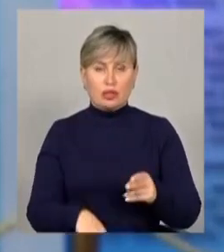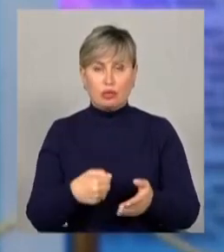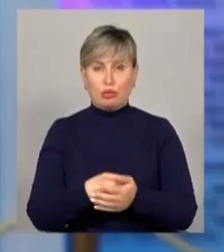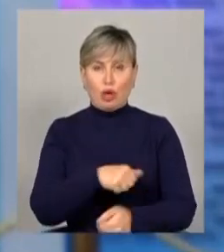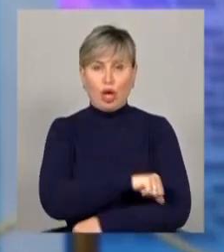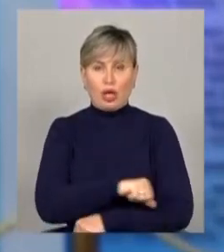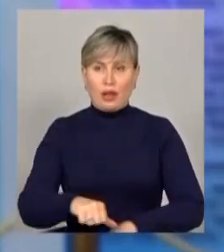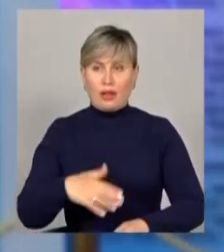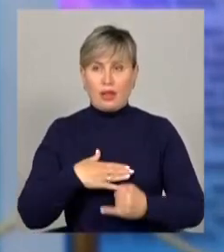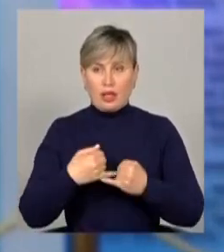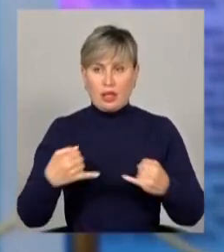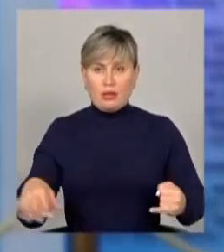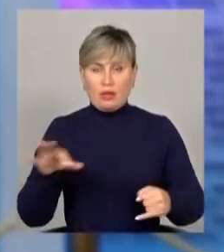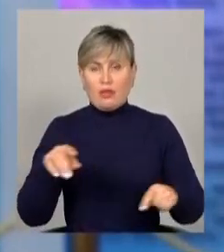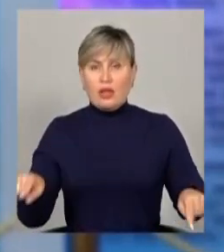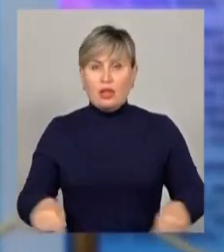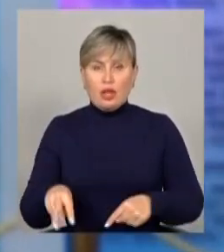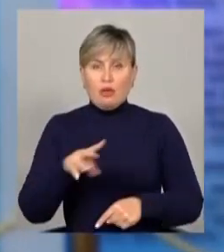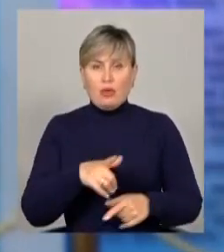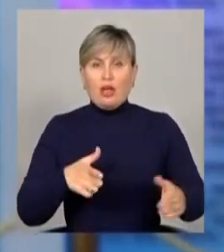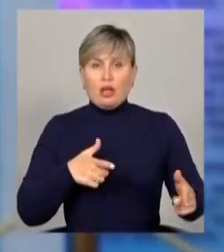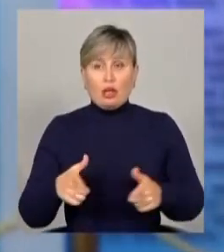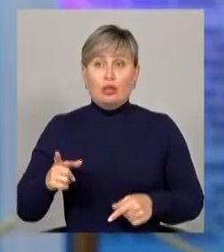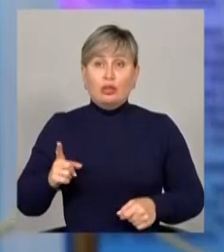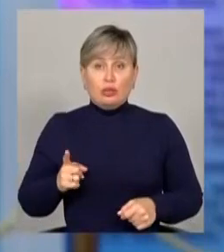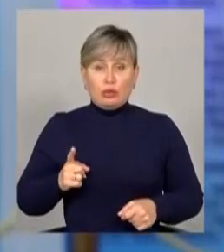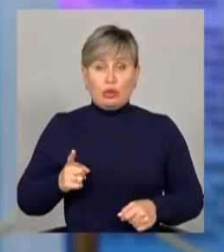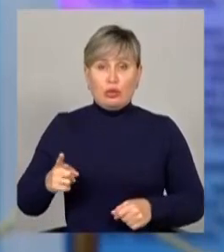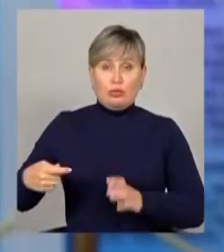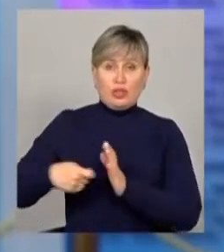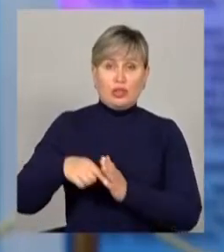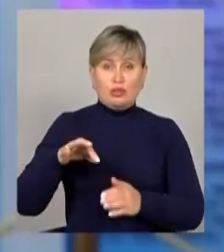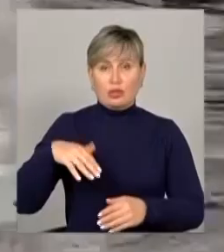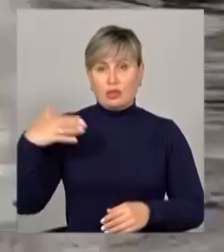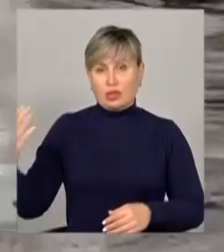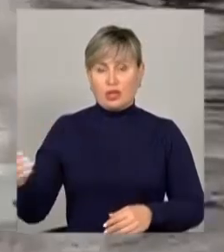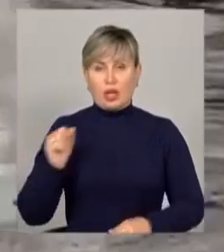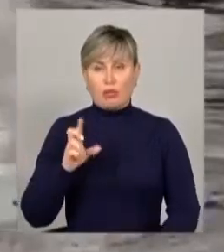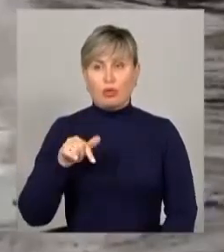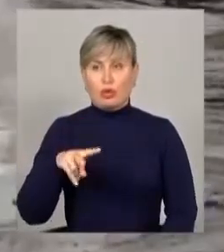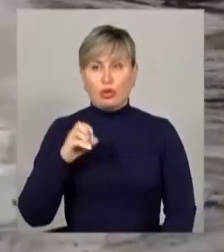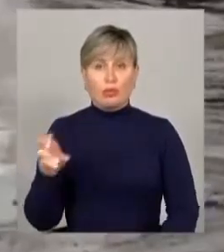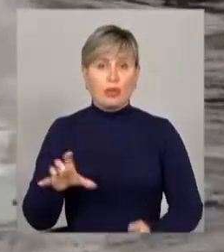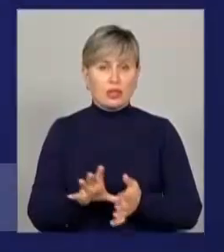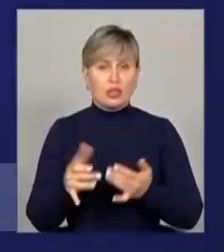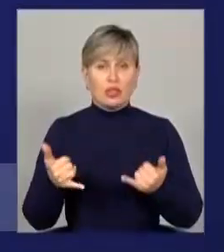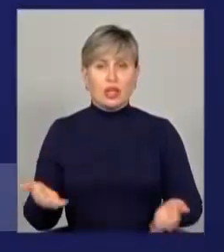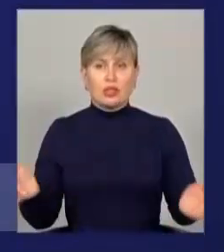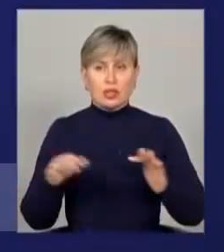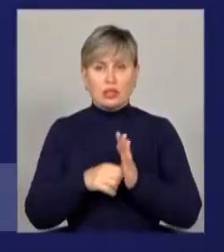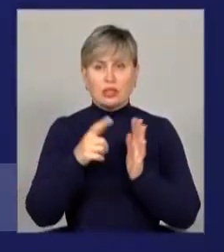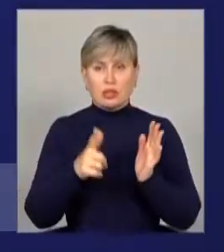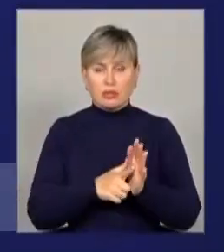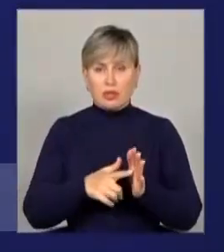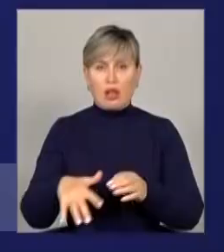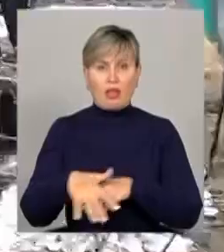нашей Линии все восстановлено Мы готовы подачу ждем подачи со стороны подстанции кулак без электричества сейчас остаются 17